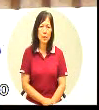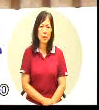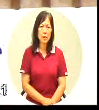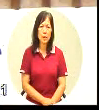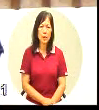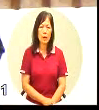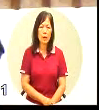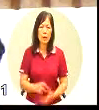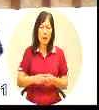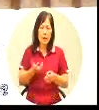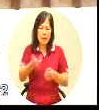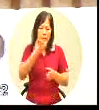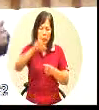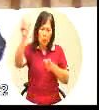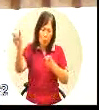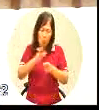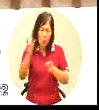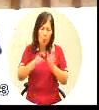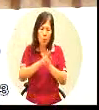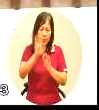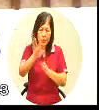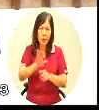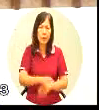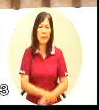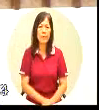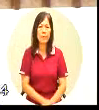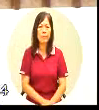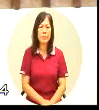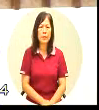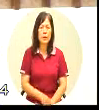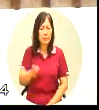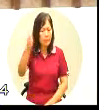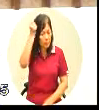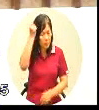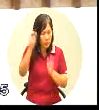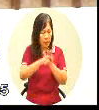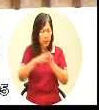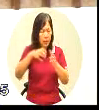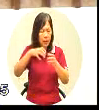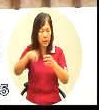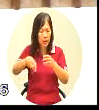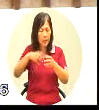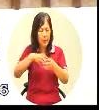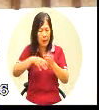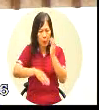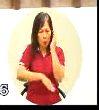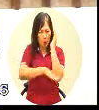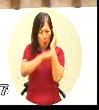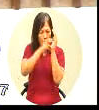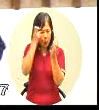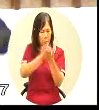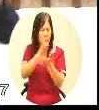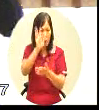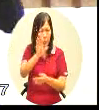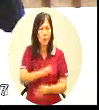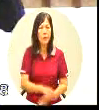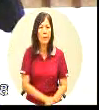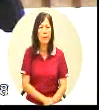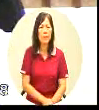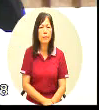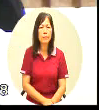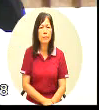芬纳比风灾，大家还记得？内围地区淹水蛮严重的。那